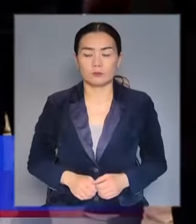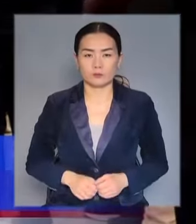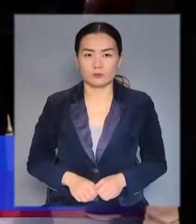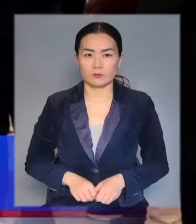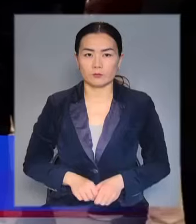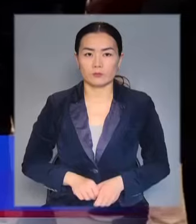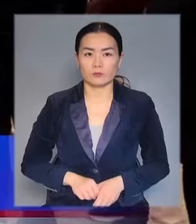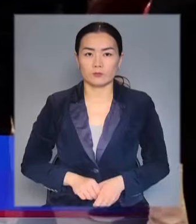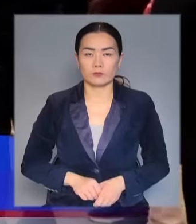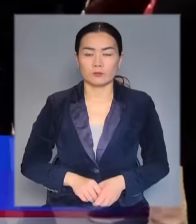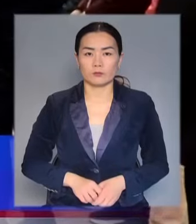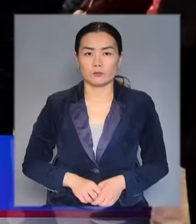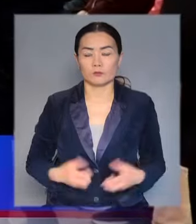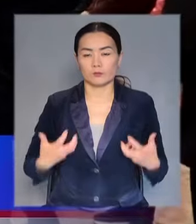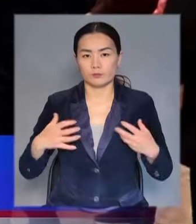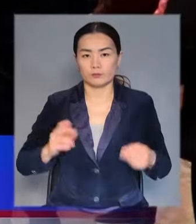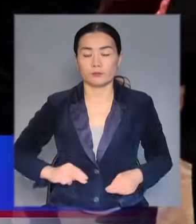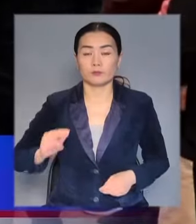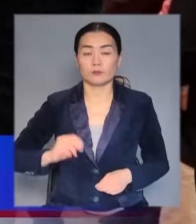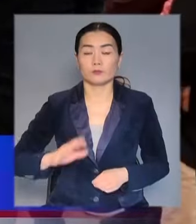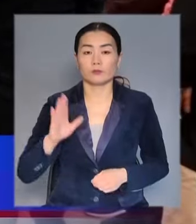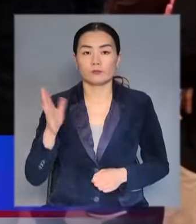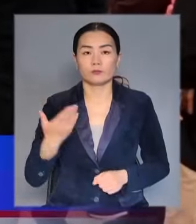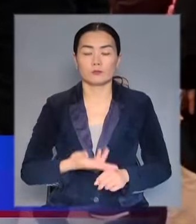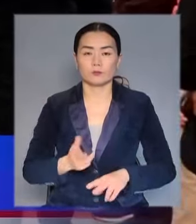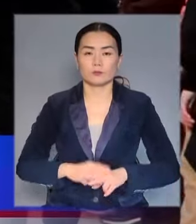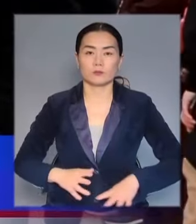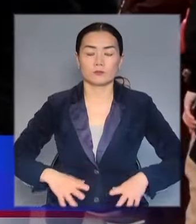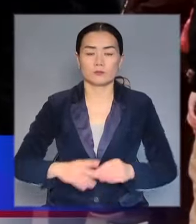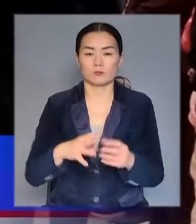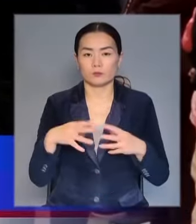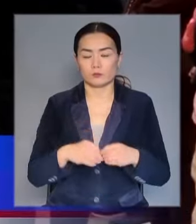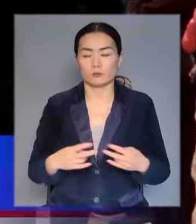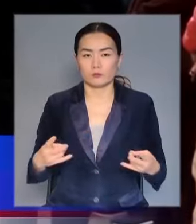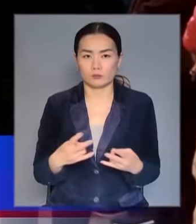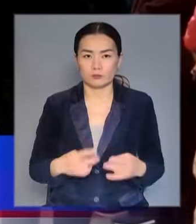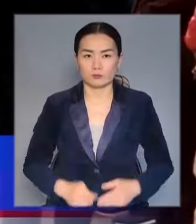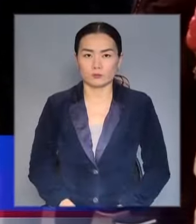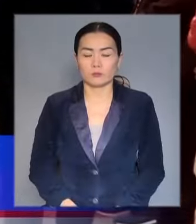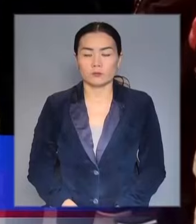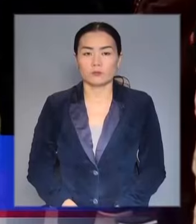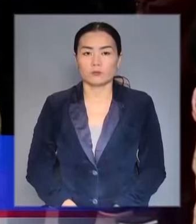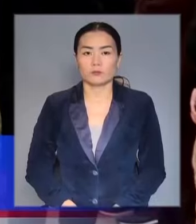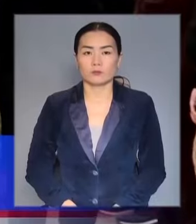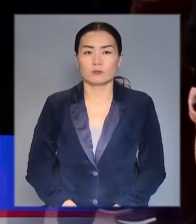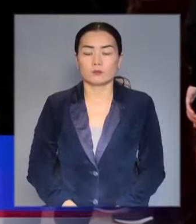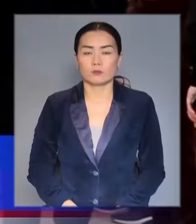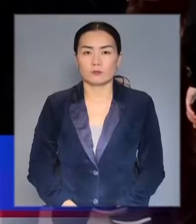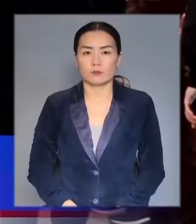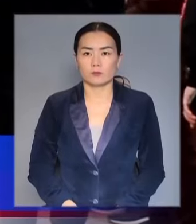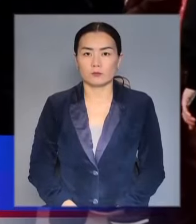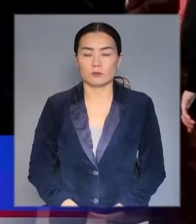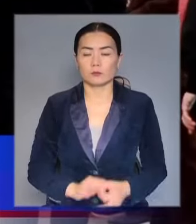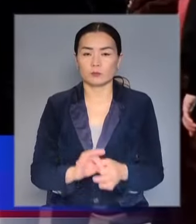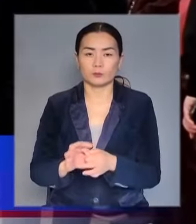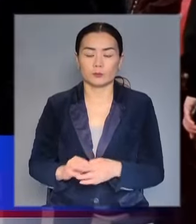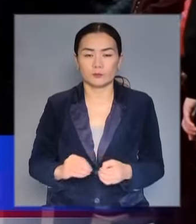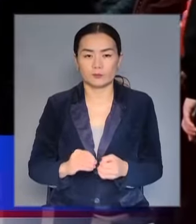үшін, ата мекен ел үшін дейді ғой. Сондықтан жұмыла көтерген жүк жеңіл. Шындығымен де